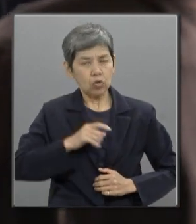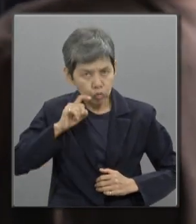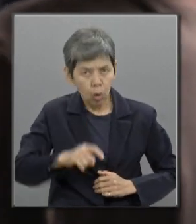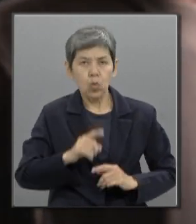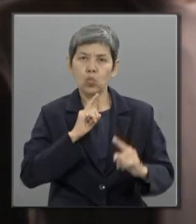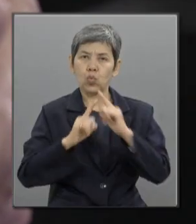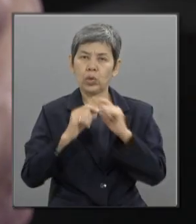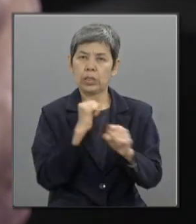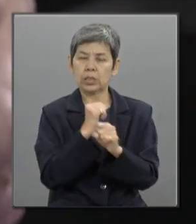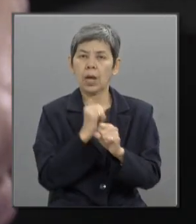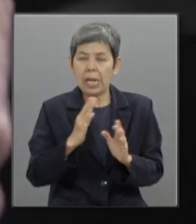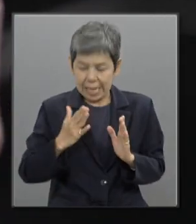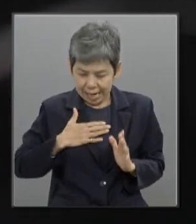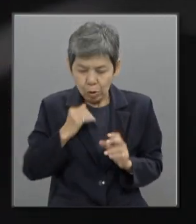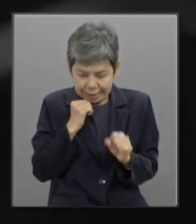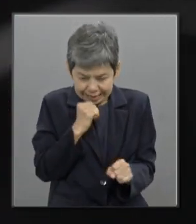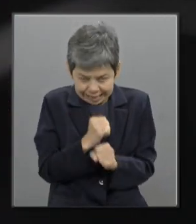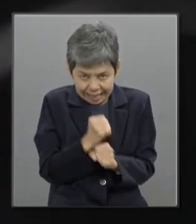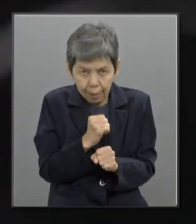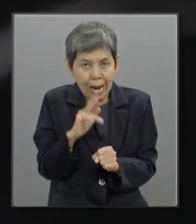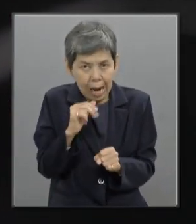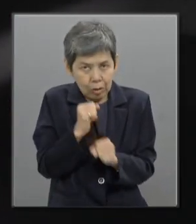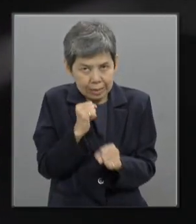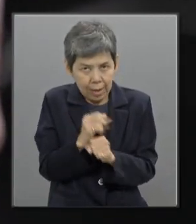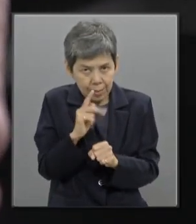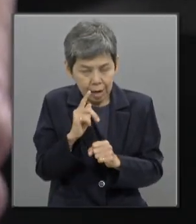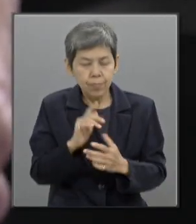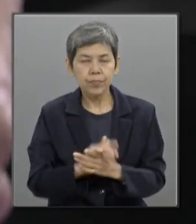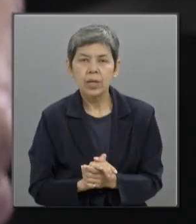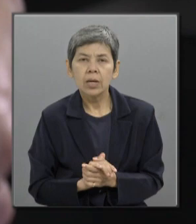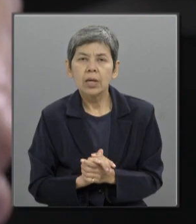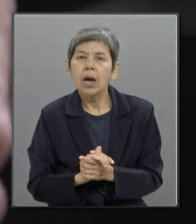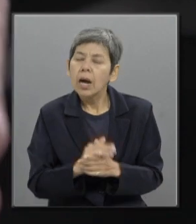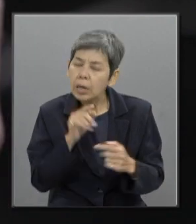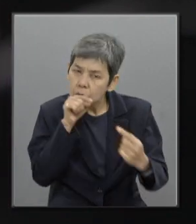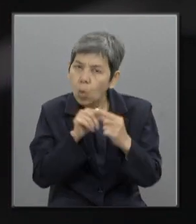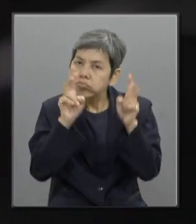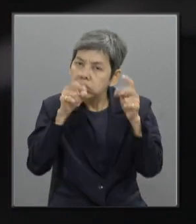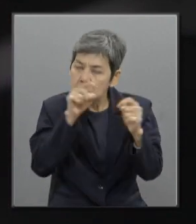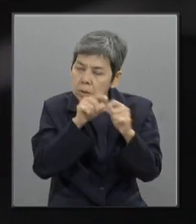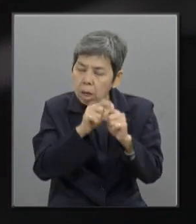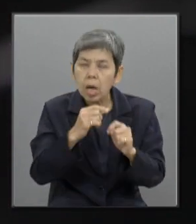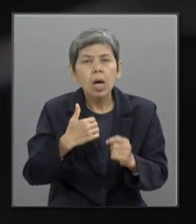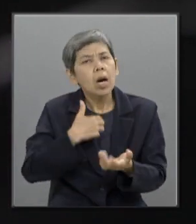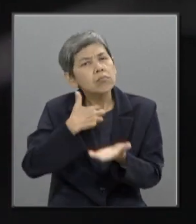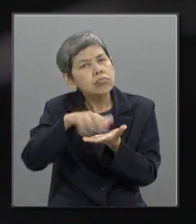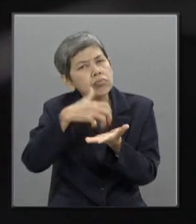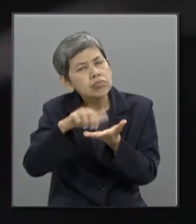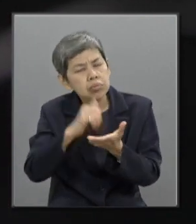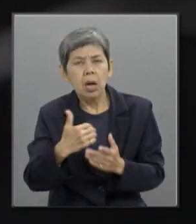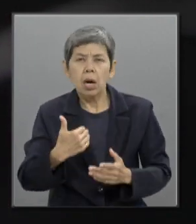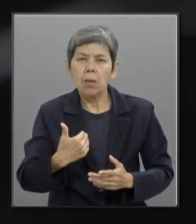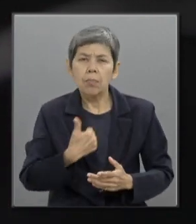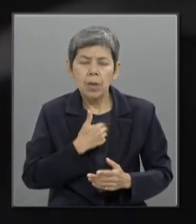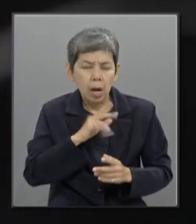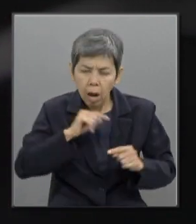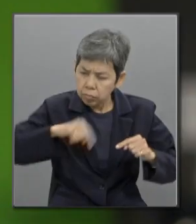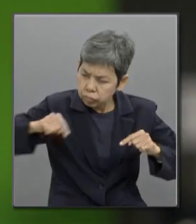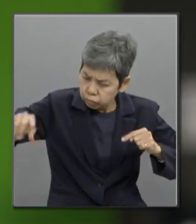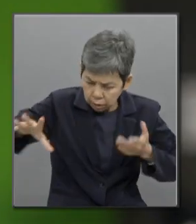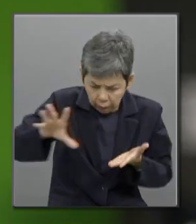พูดในฐานะคนทำงานข่าวบทประเด็นนั้นๆที่เรื่องราวต่างๆมันผ่านมาจากแหล่งข่